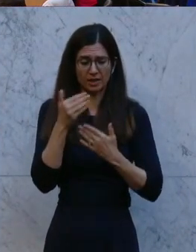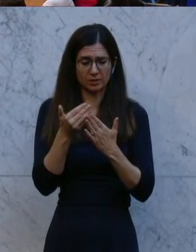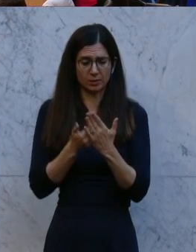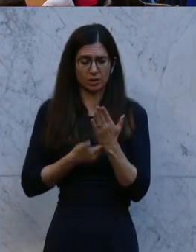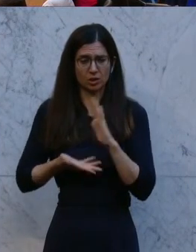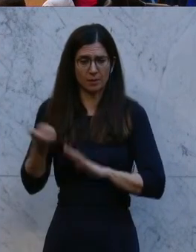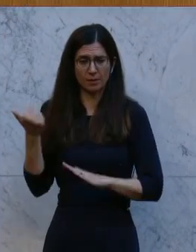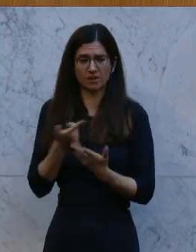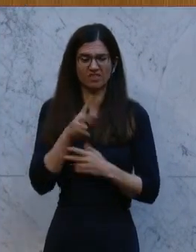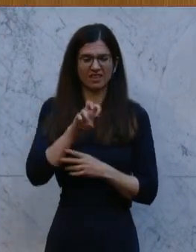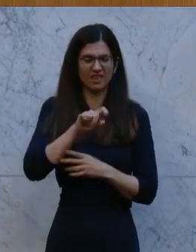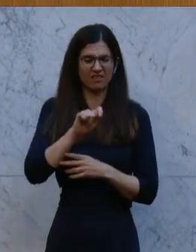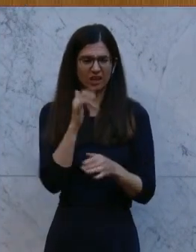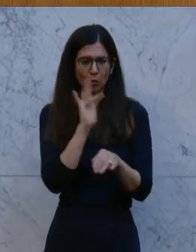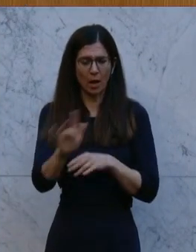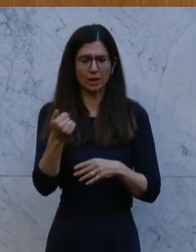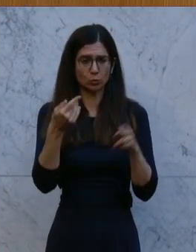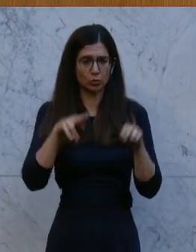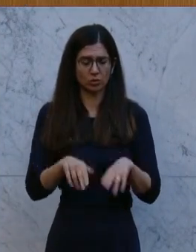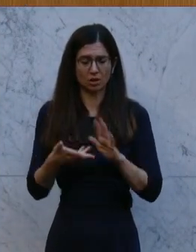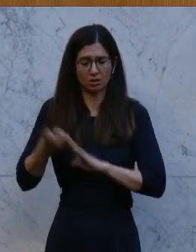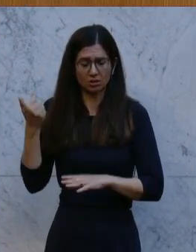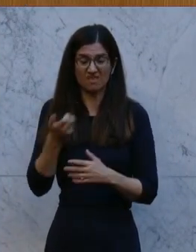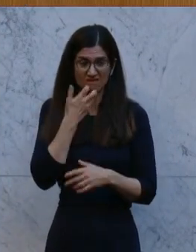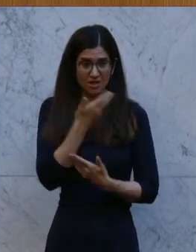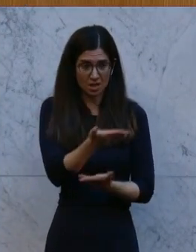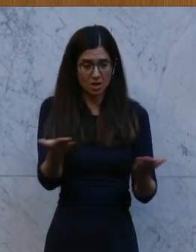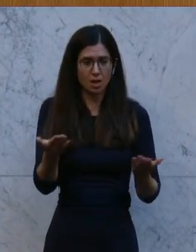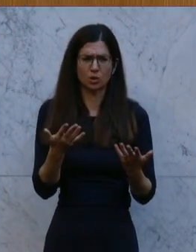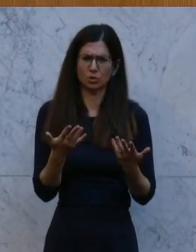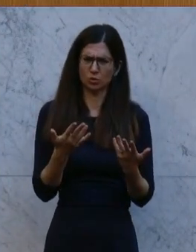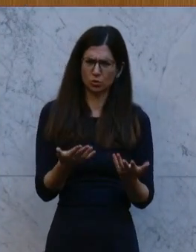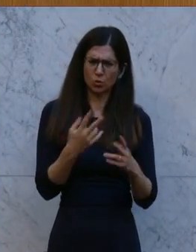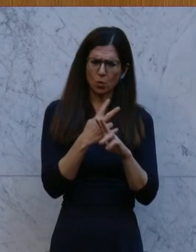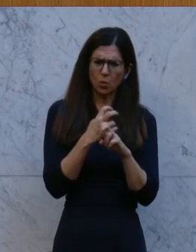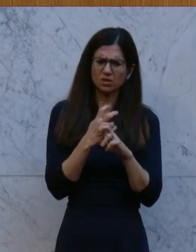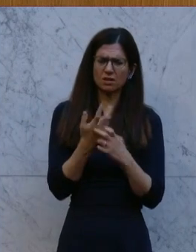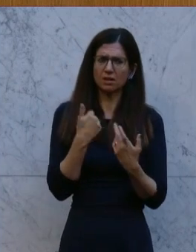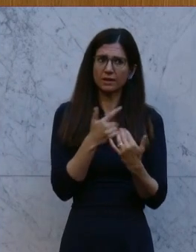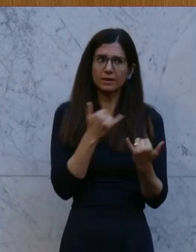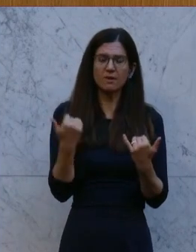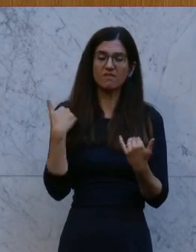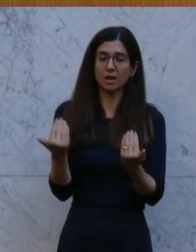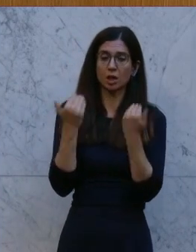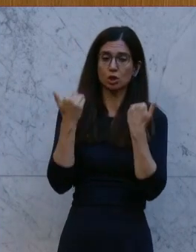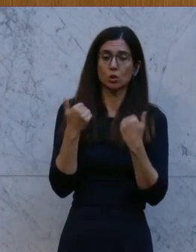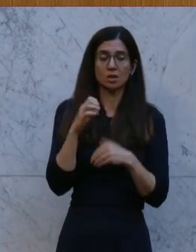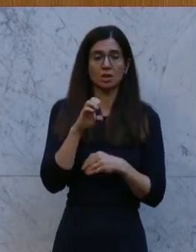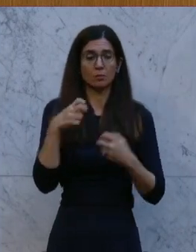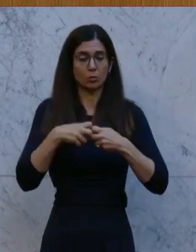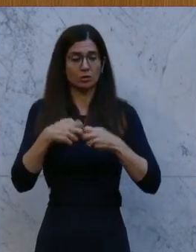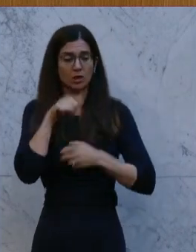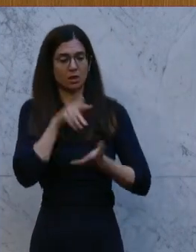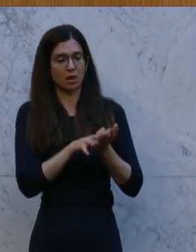des Vetorechts und damit des letzten Schutzankers Österreichs vor einem Drüberfahren Brüssels. Hallo, europäische Budget-